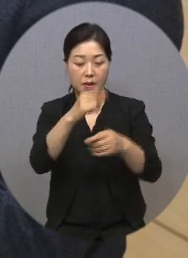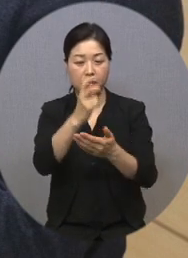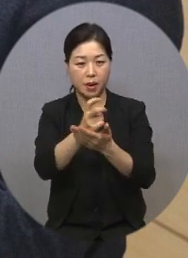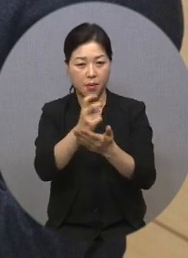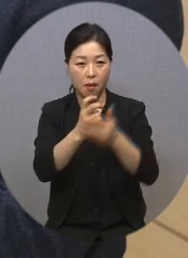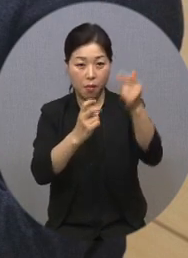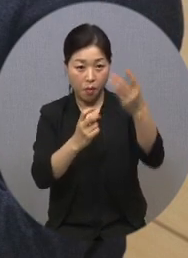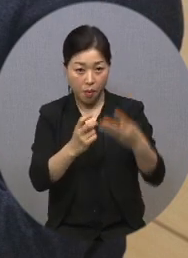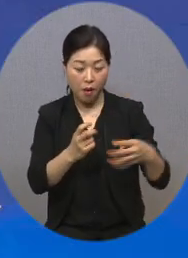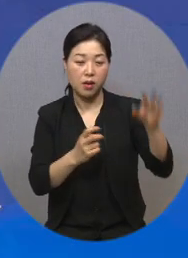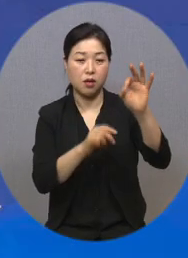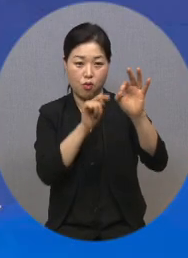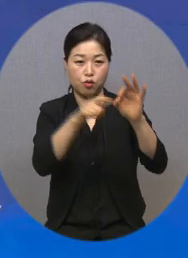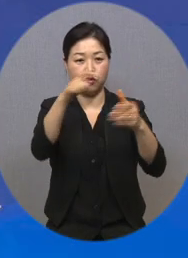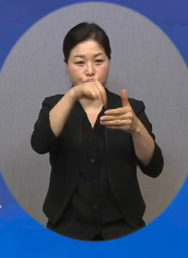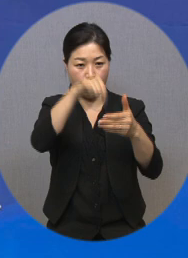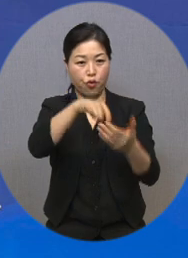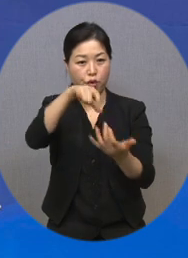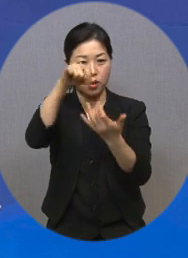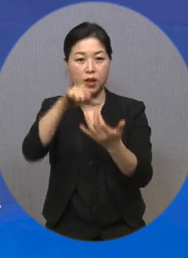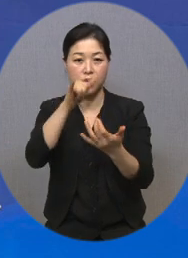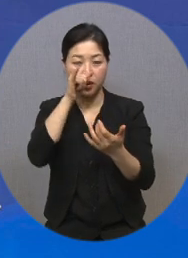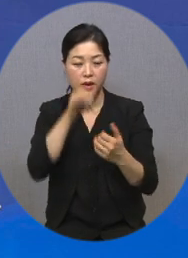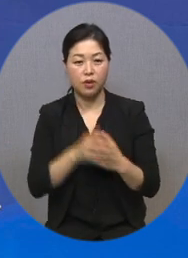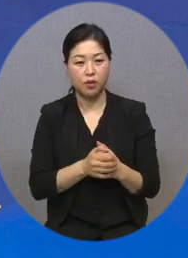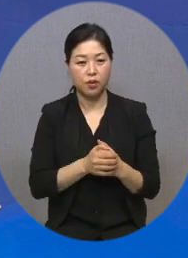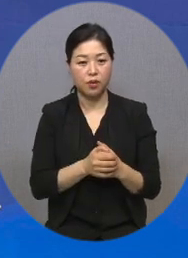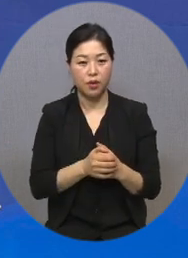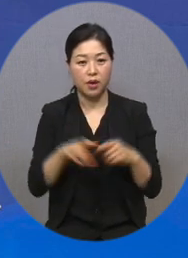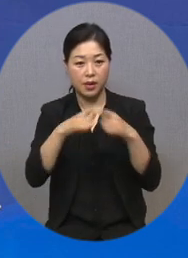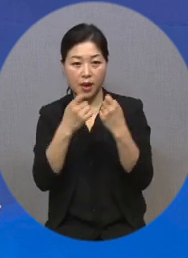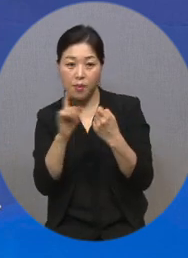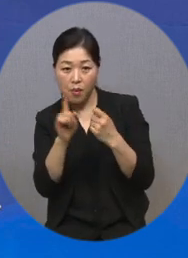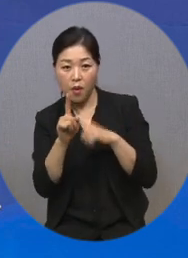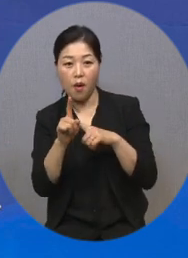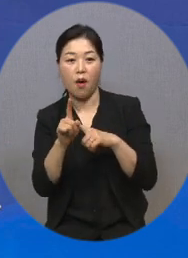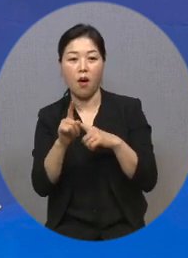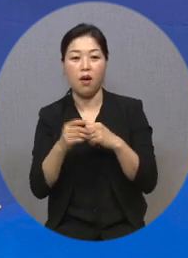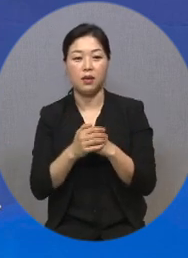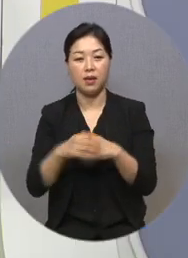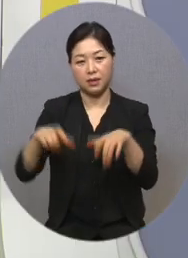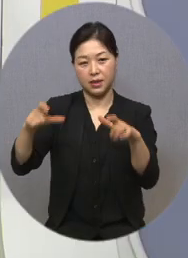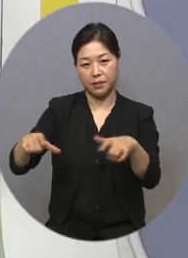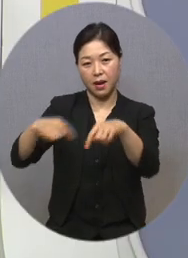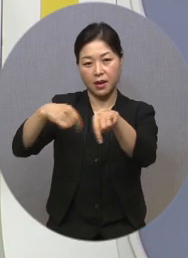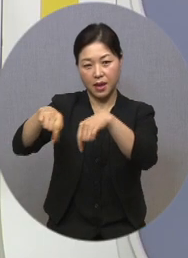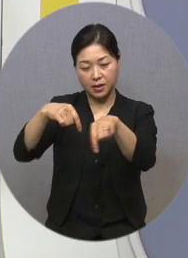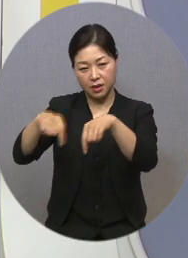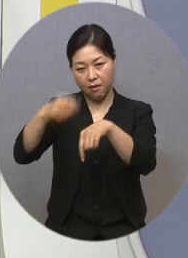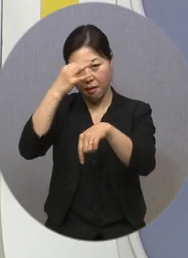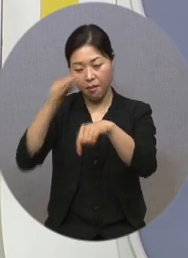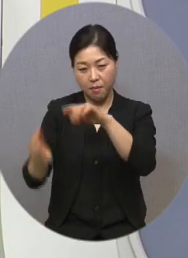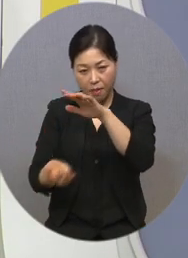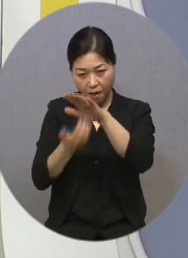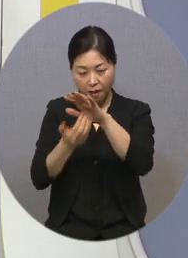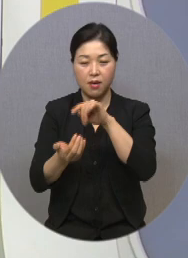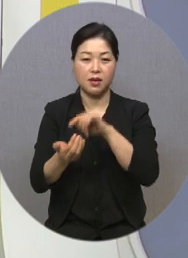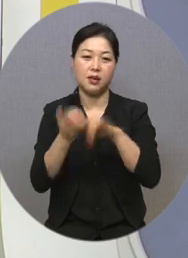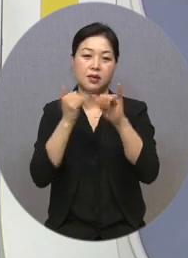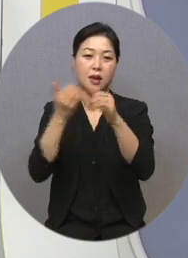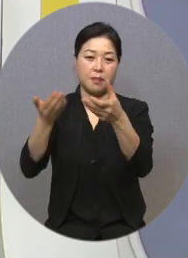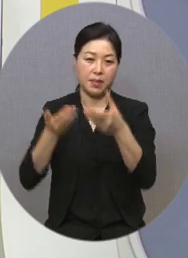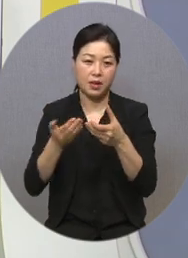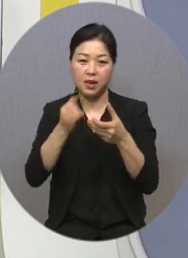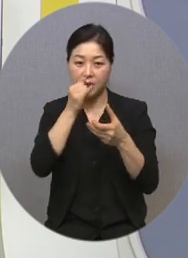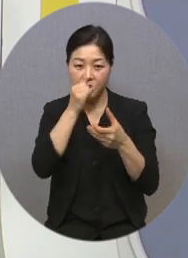또 개인적으로는 지방 행정 달인에 또 선정을 네. 됐습니다. 야, 어머 좀 상 받았다는 얘기하니까 줄줄이 8개